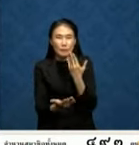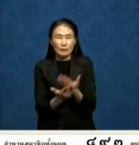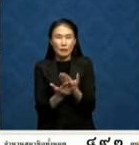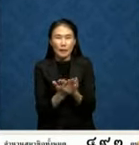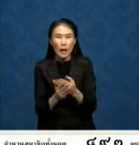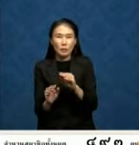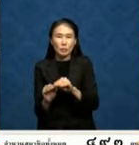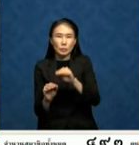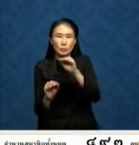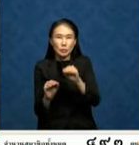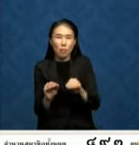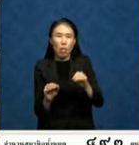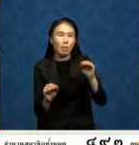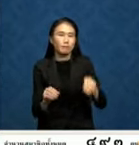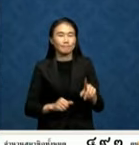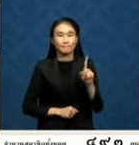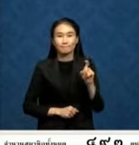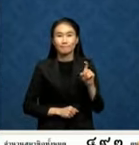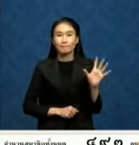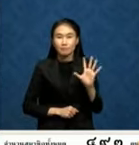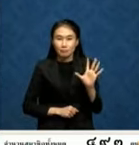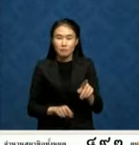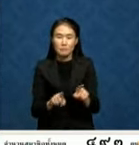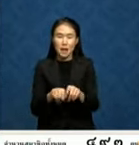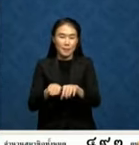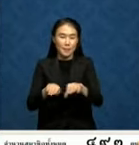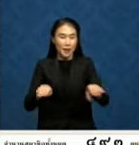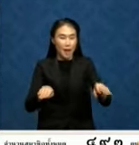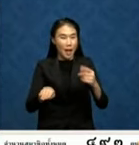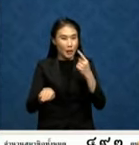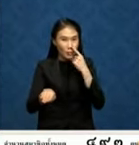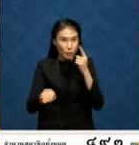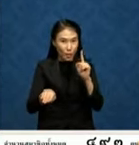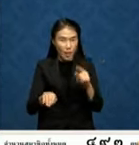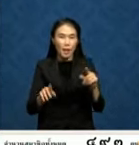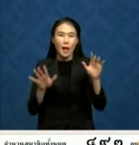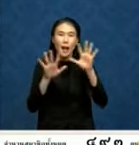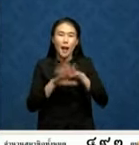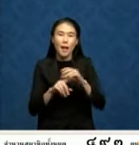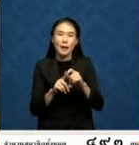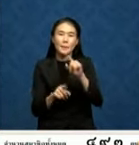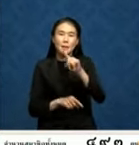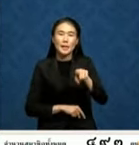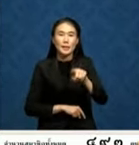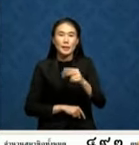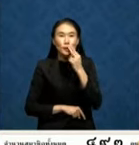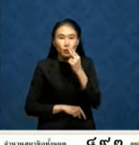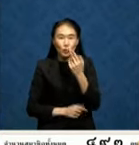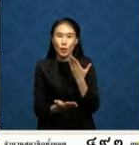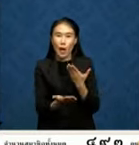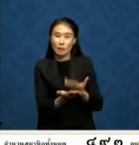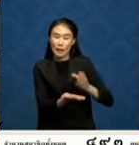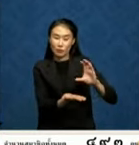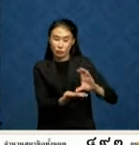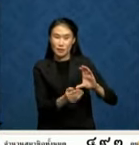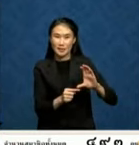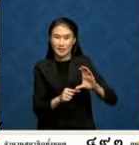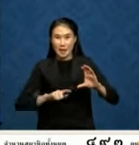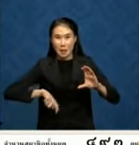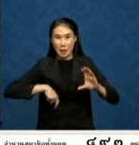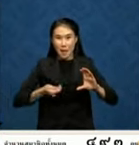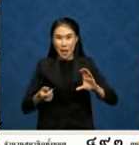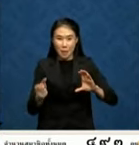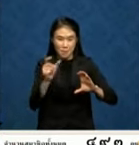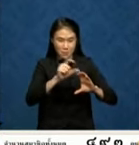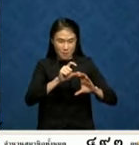งควบคู่กับการดำเนินการมาตรการที่เรียกว่า Energy Pool Price โดยนำต้นทุนส่วนเพิ่มในการผลิตไฟฟ้